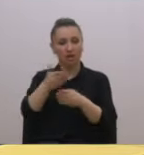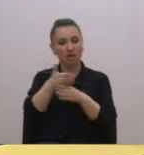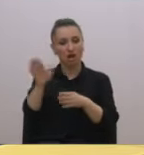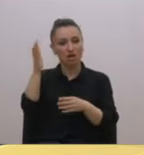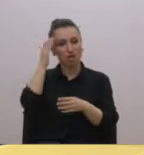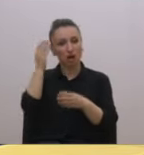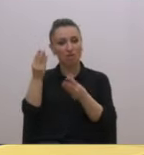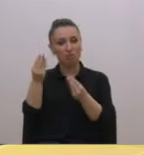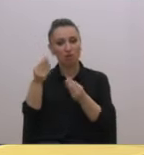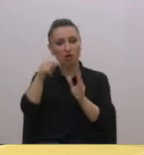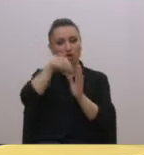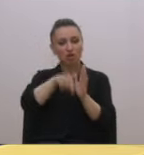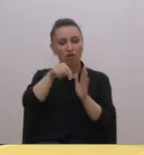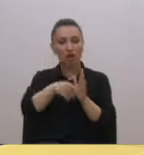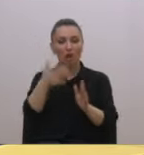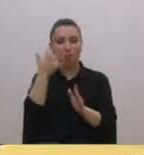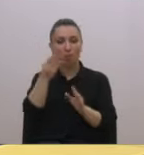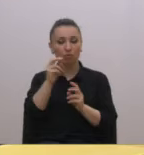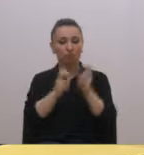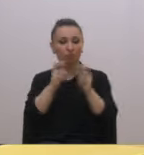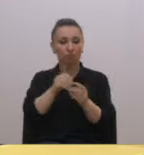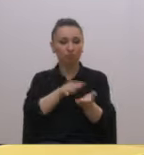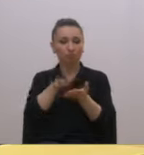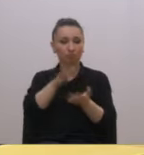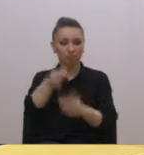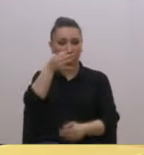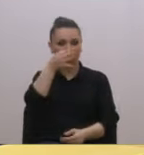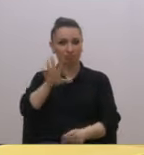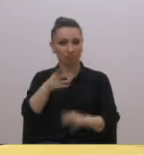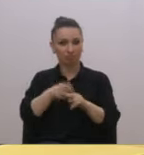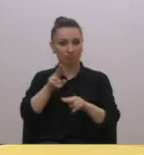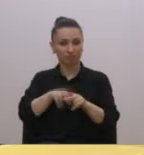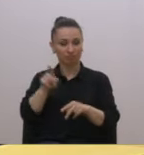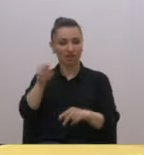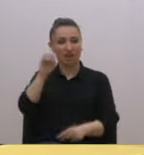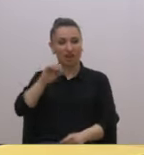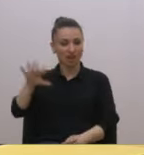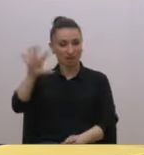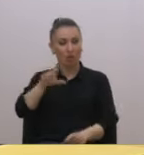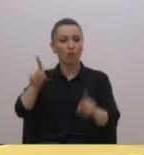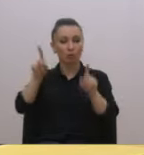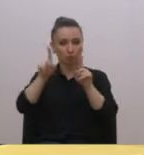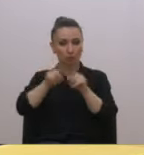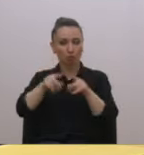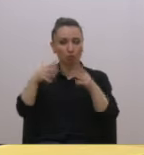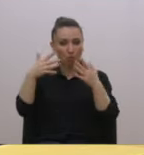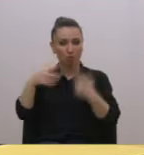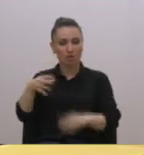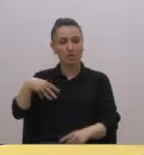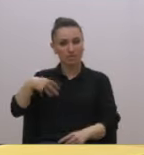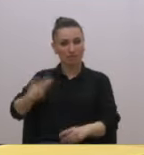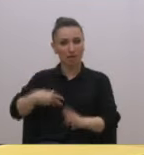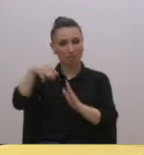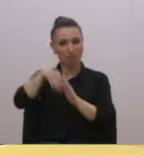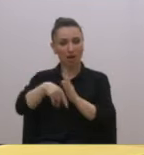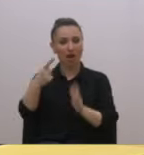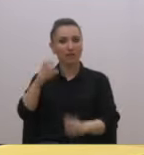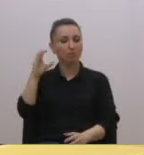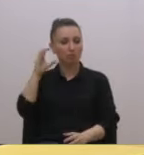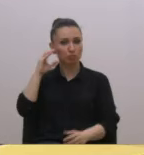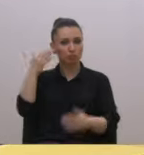ხდება შიდა პოლიტიკის წარმოება. სწორედ ამიტომ საფრანგეთმა და თავად ევროკავშირმა უკვე დააინიცირა და საფრანგეთში ერთ მოსმენით